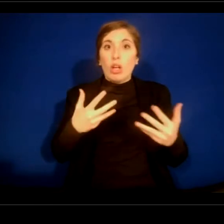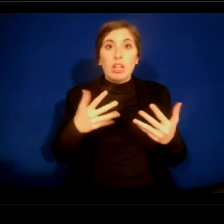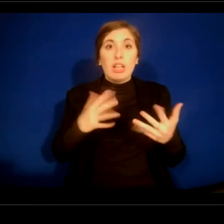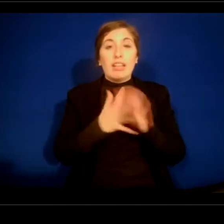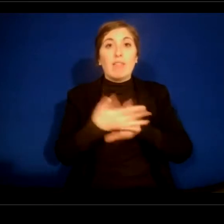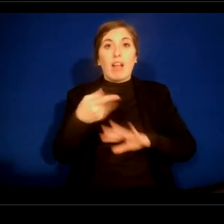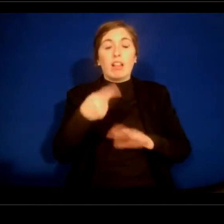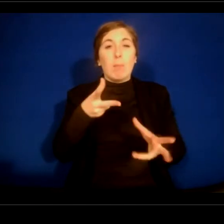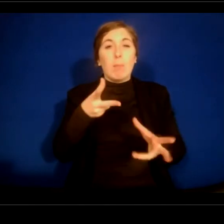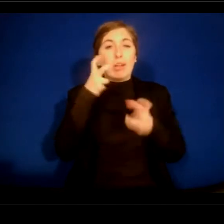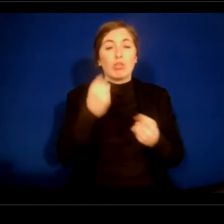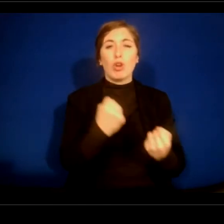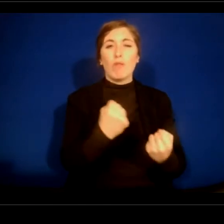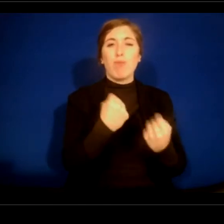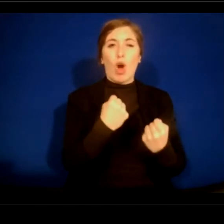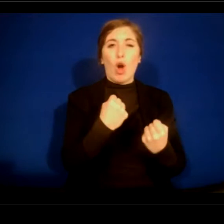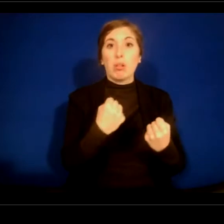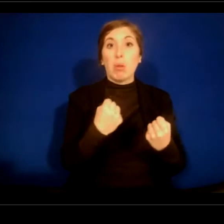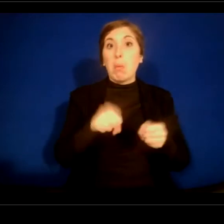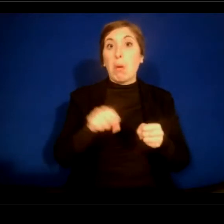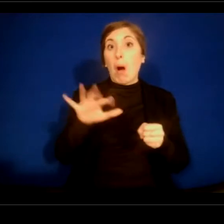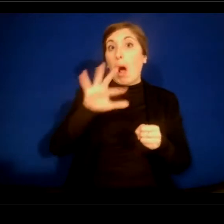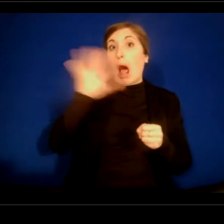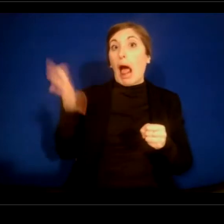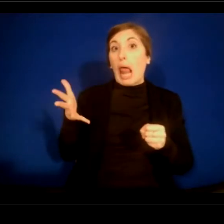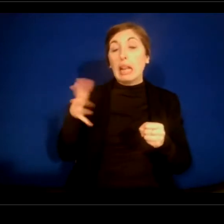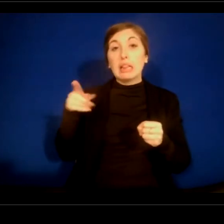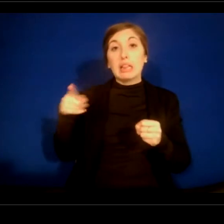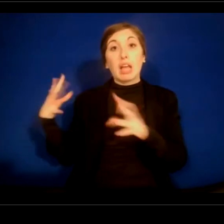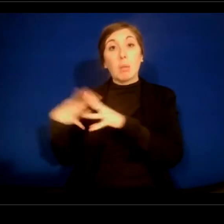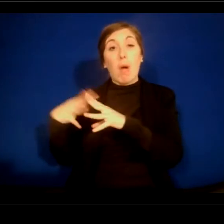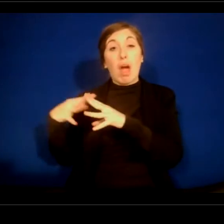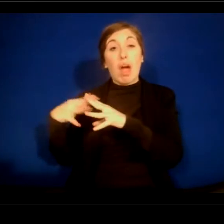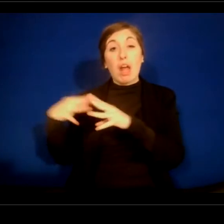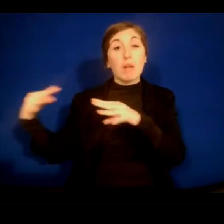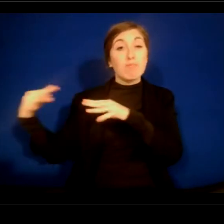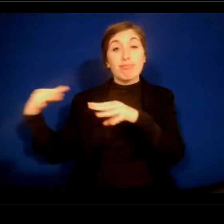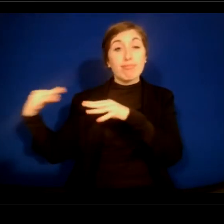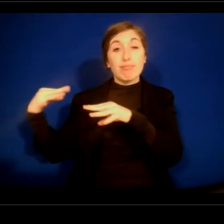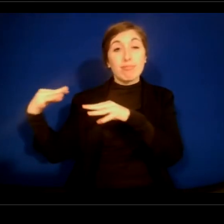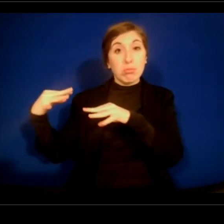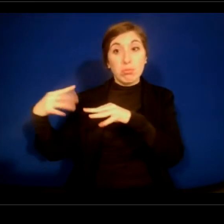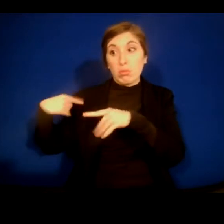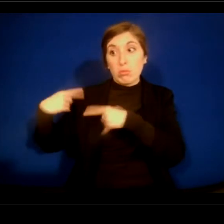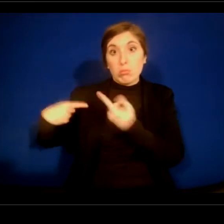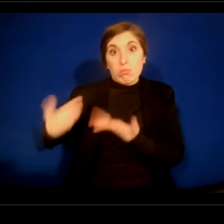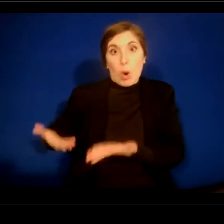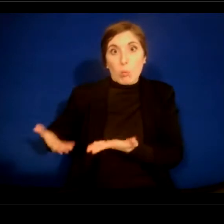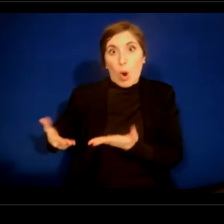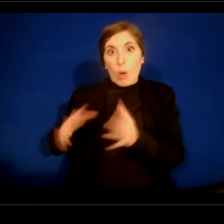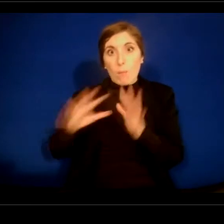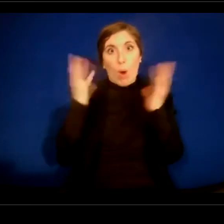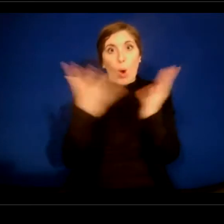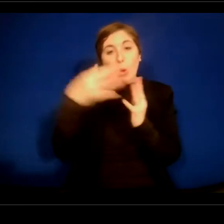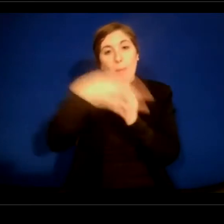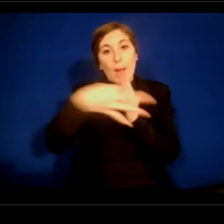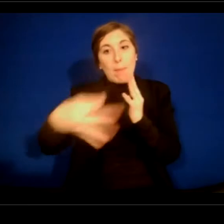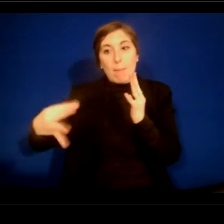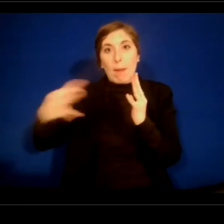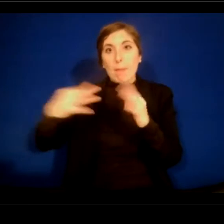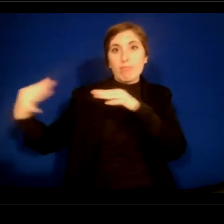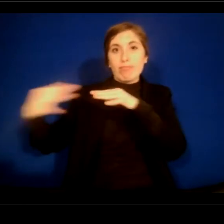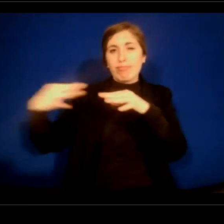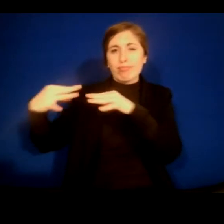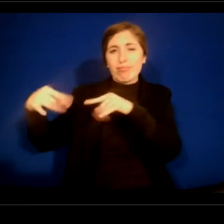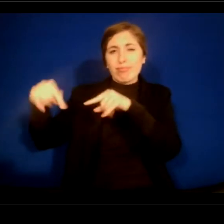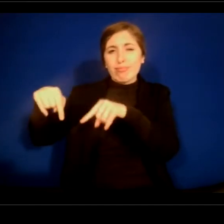quanto magari non facciamo rispetto ad altri che sono pur attivi nel mondo, ma che magari per vari motivi, sia